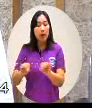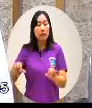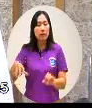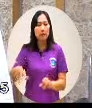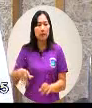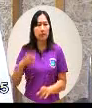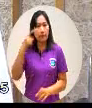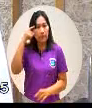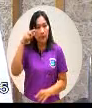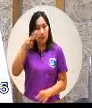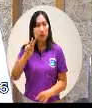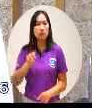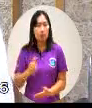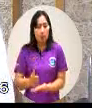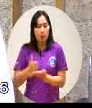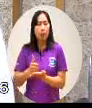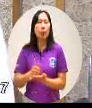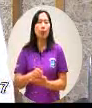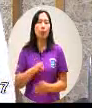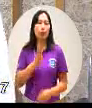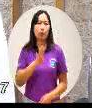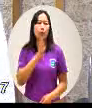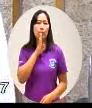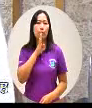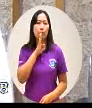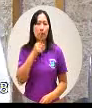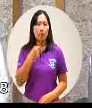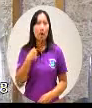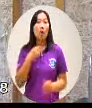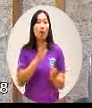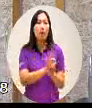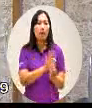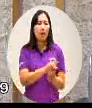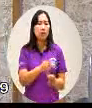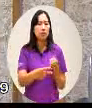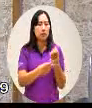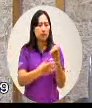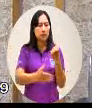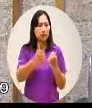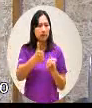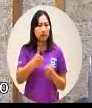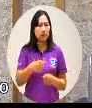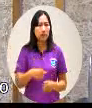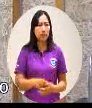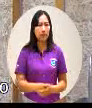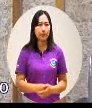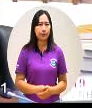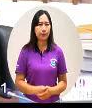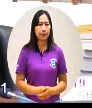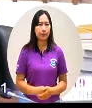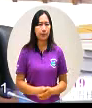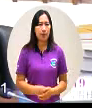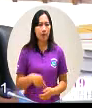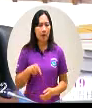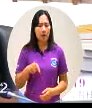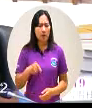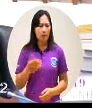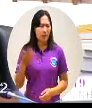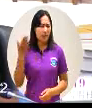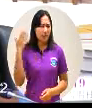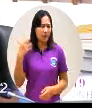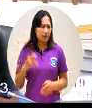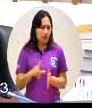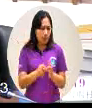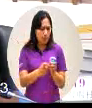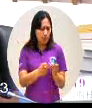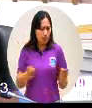请 迄个 顾问公司。 局长，你请，即个我会甲伊带合作啦。即个甲李丁， 多谢议员在甲阮斗。 真久的时间，都拢有这种的议题啊啦。地方特